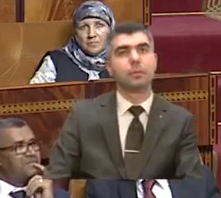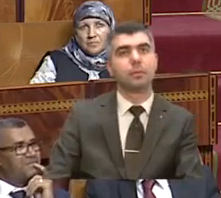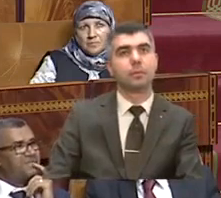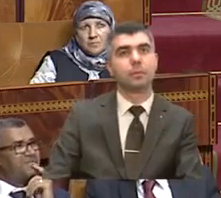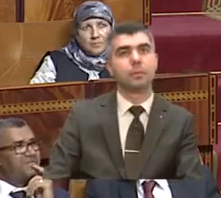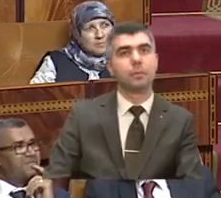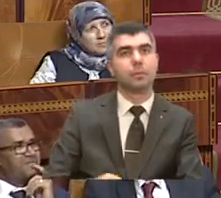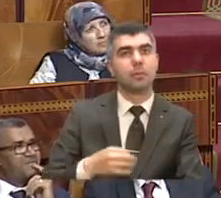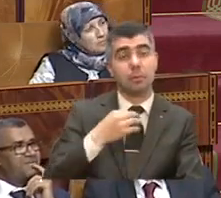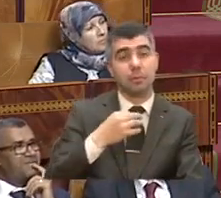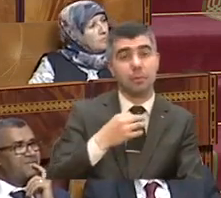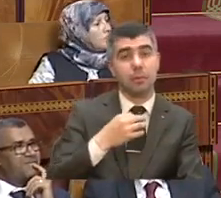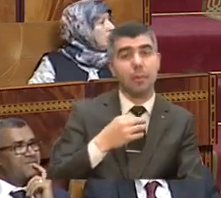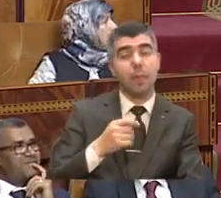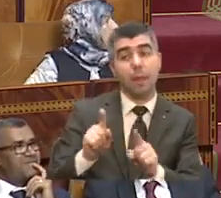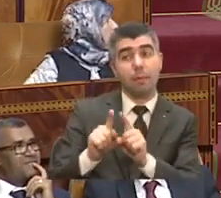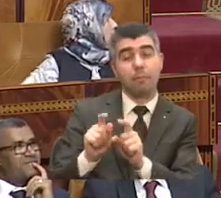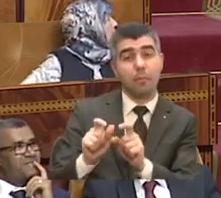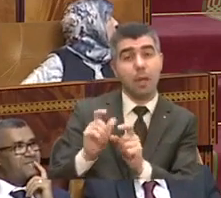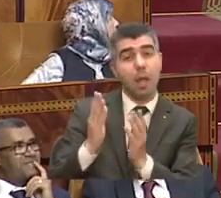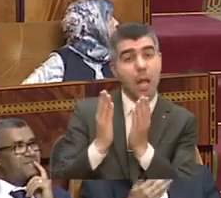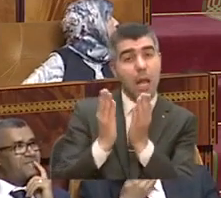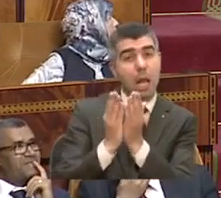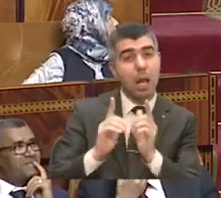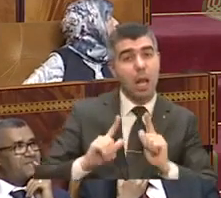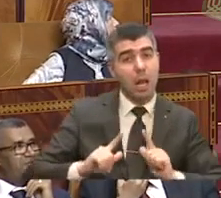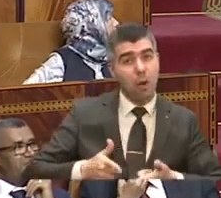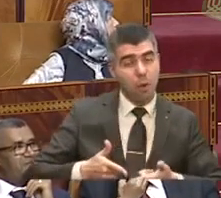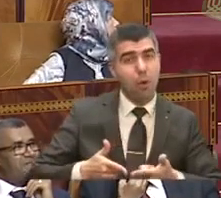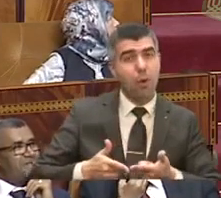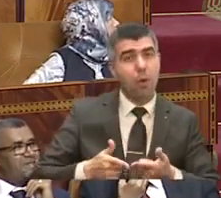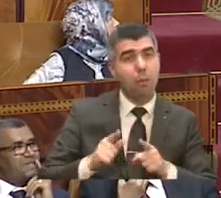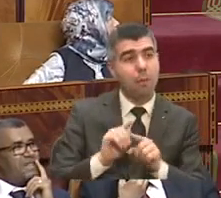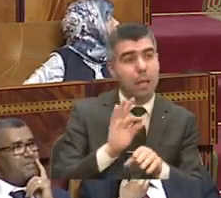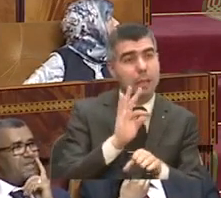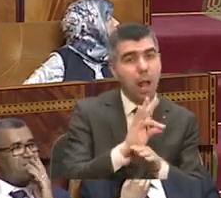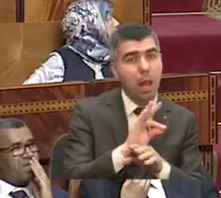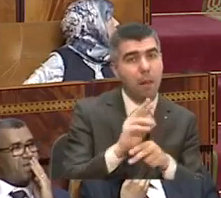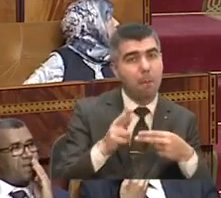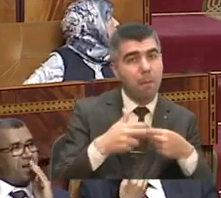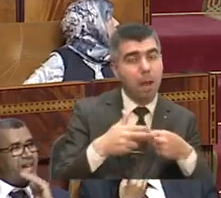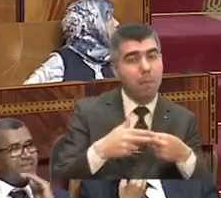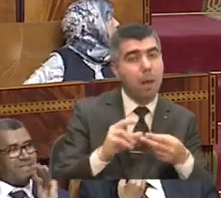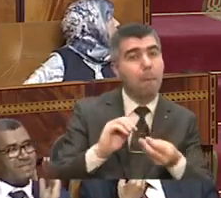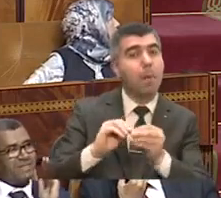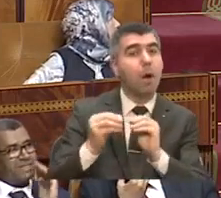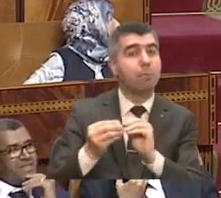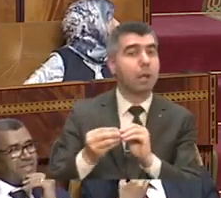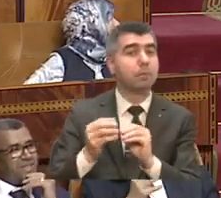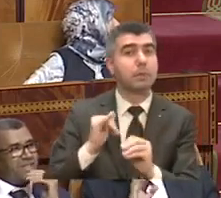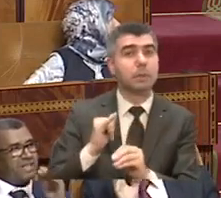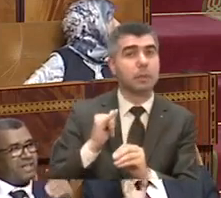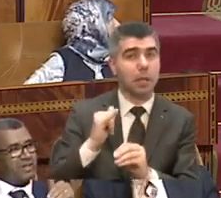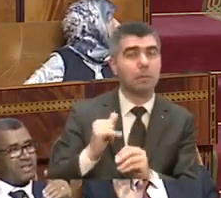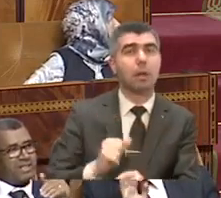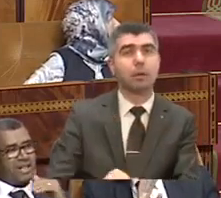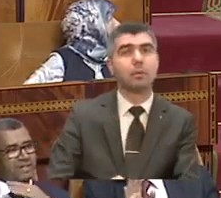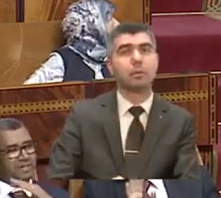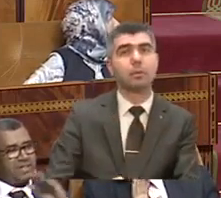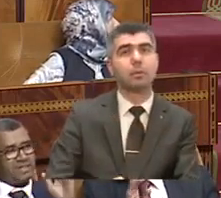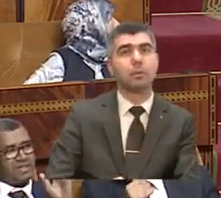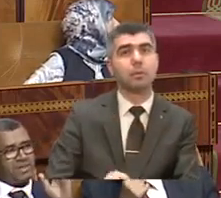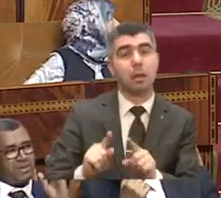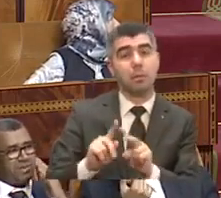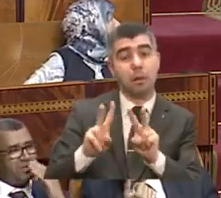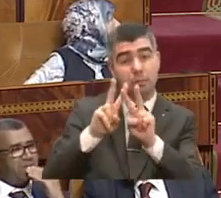يعني كيلقاو نفسهم بهذا الشيء هذا أمام مجموعة من المشاكل، على رأسها مثلا ملي كيكونوا تحت